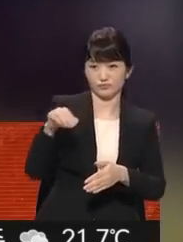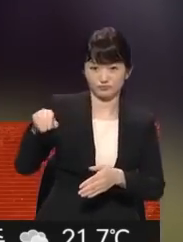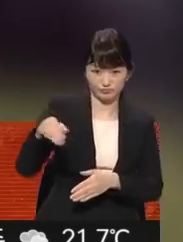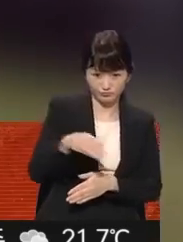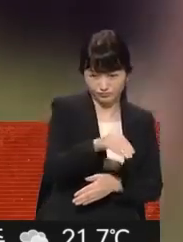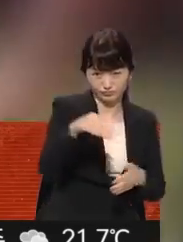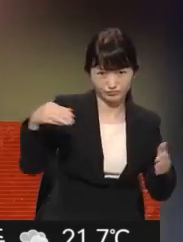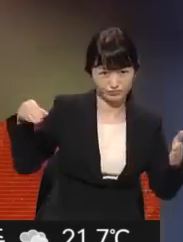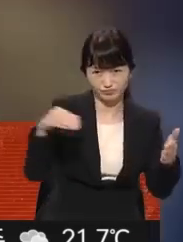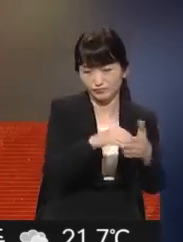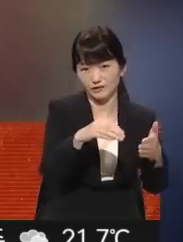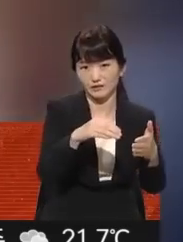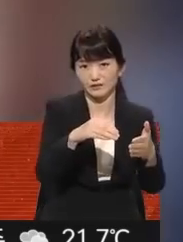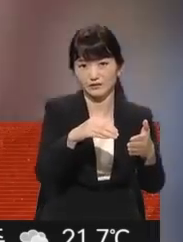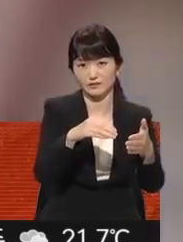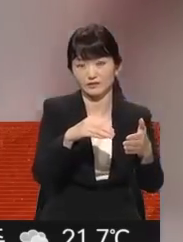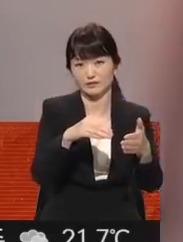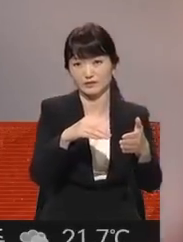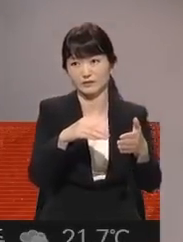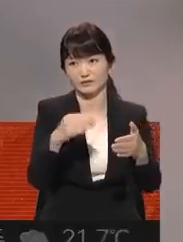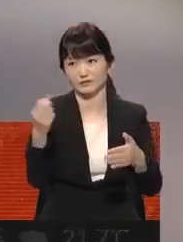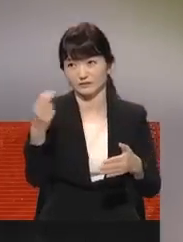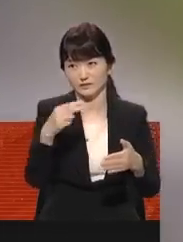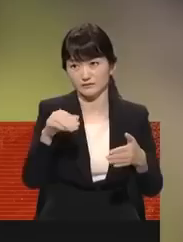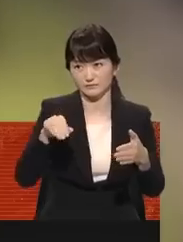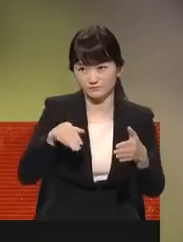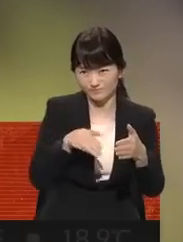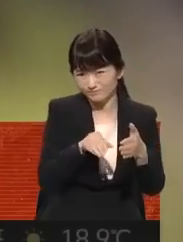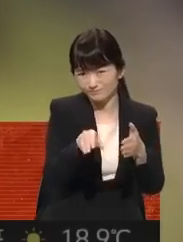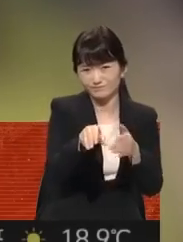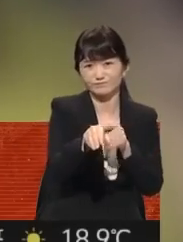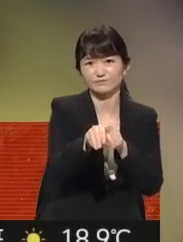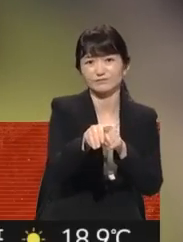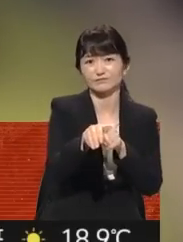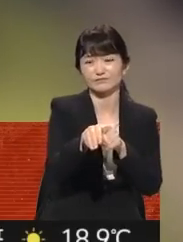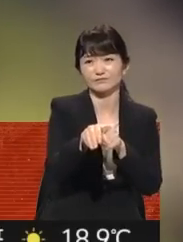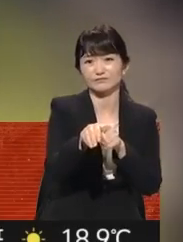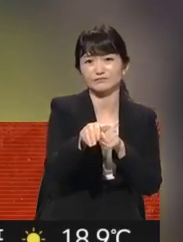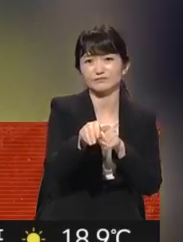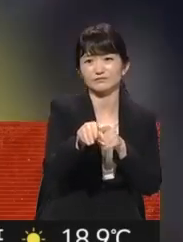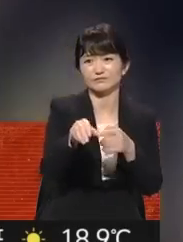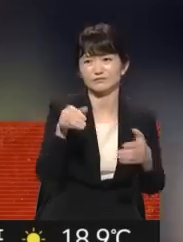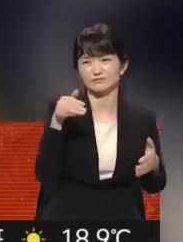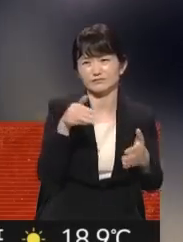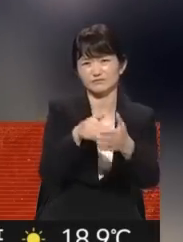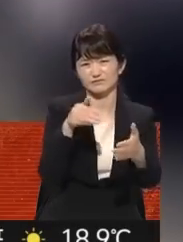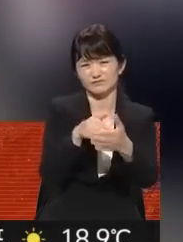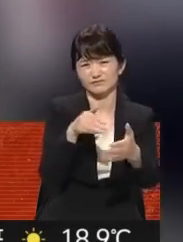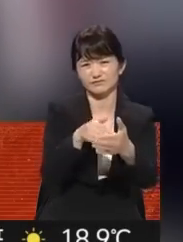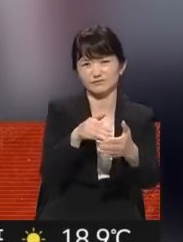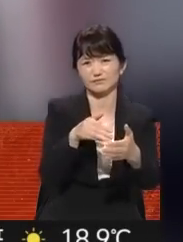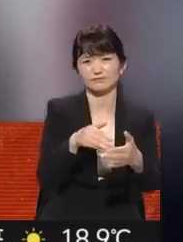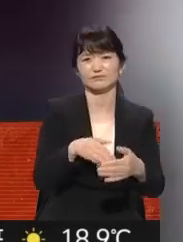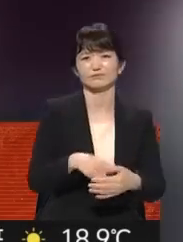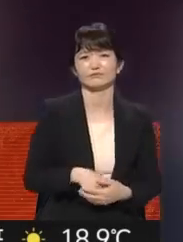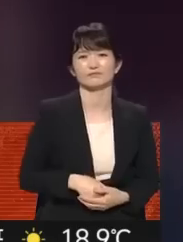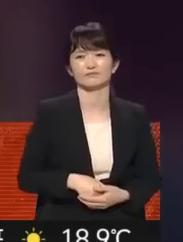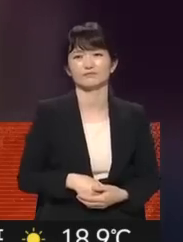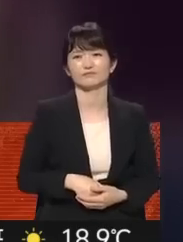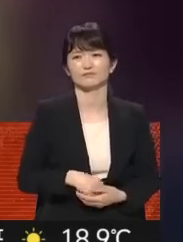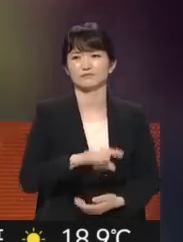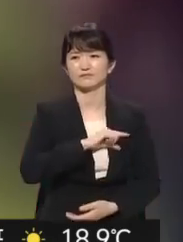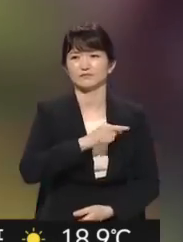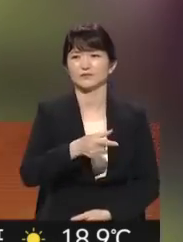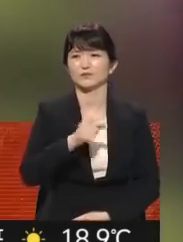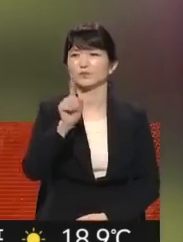세게 들이받습니다. 운전자는 다시 한번 빠져나가 보려고 하는데 2m도 못 가서 또 울타리를 박아버리고 맙니다. 아유, 면허 어떻게